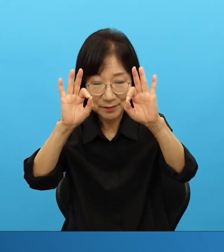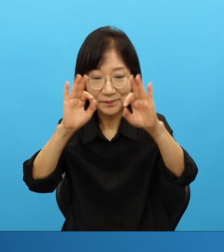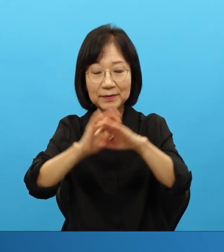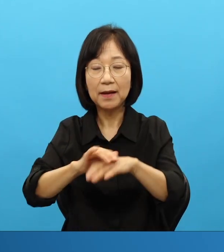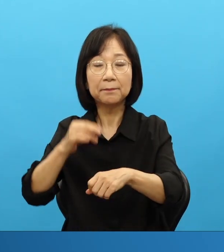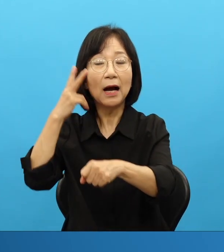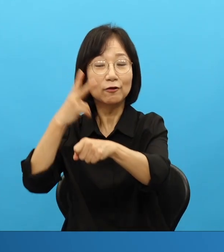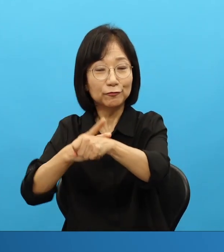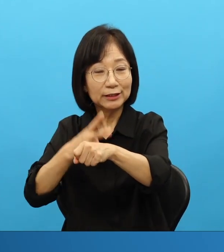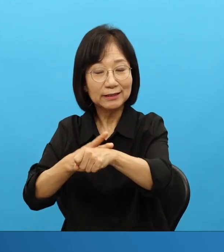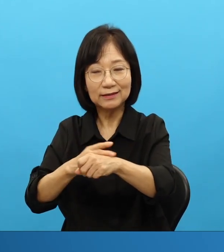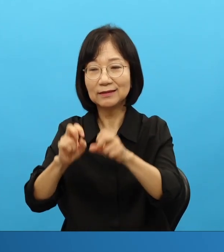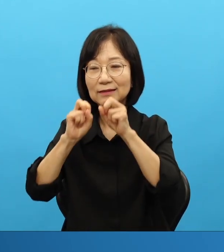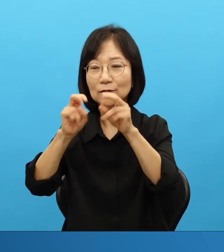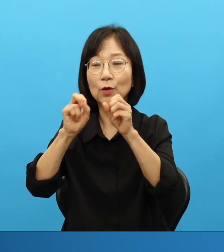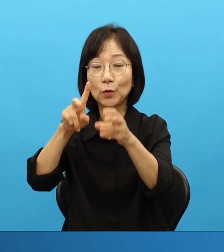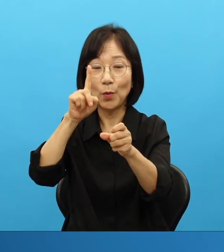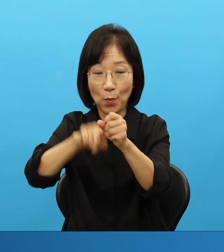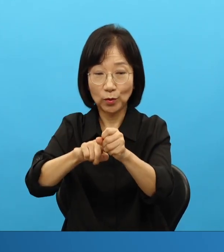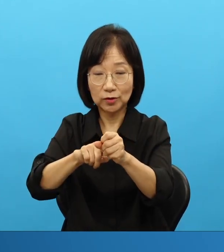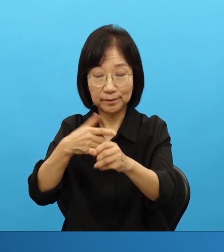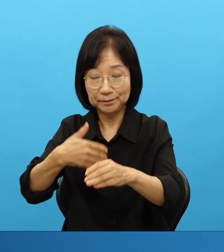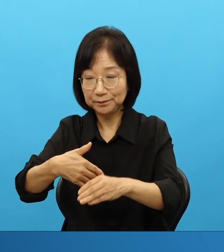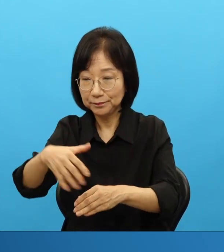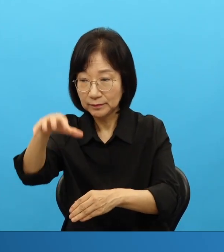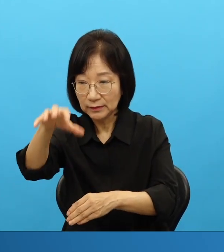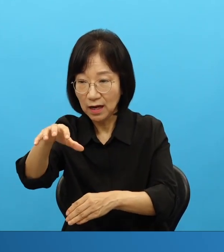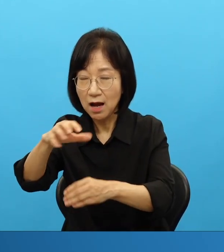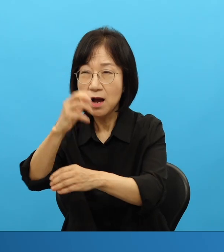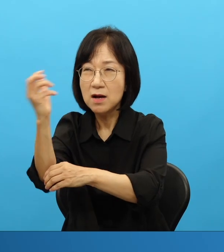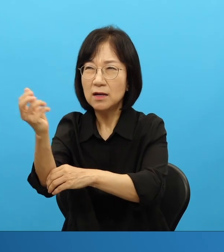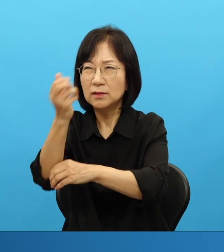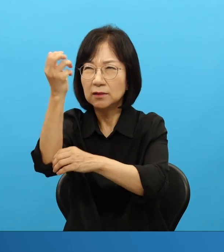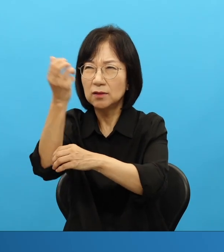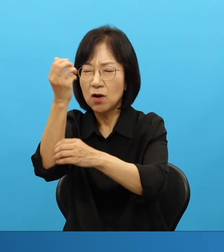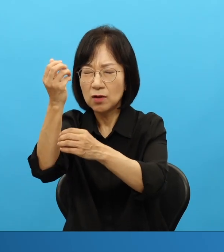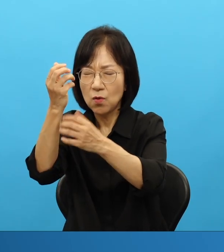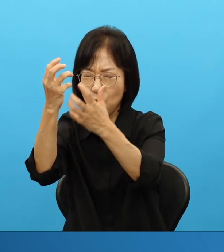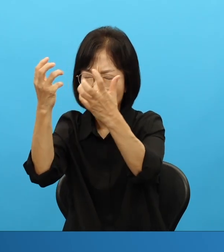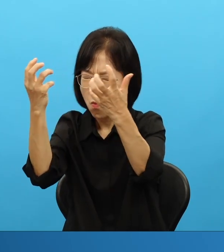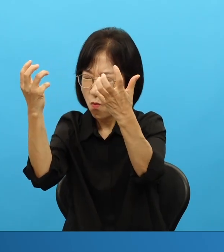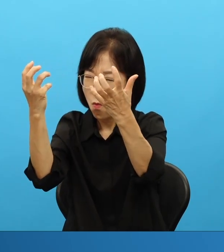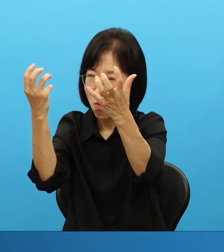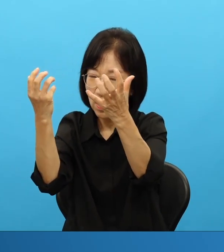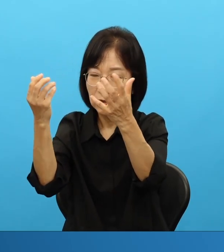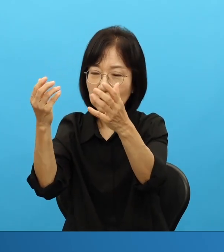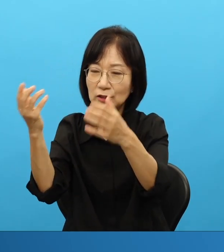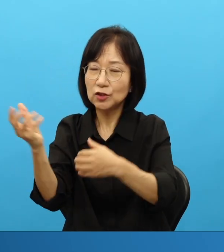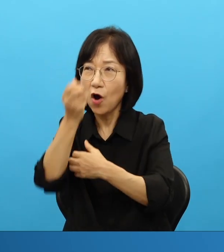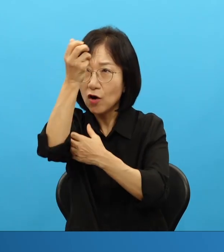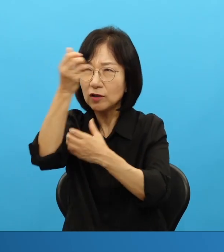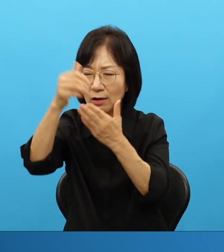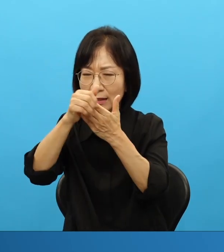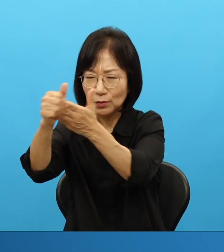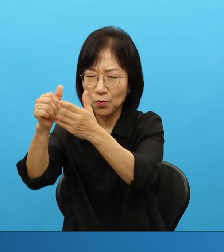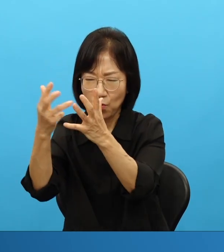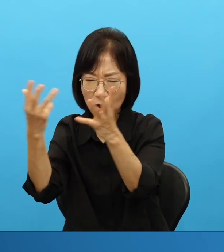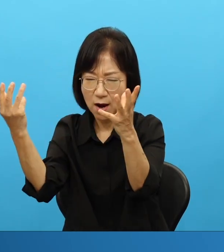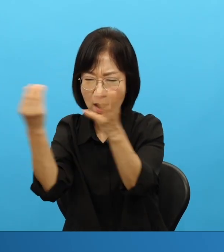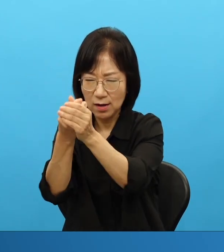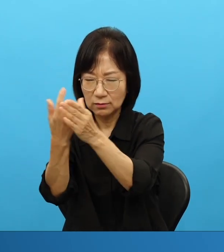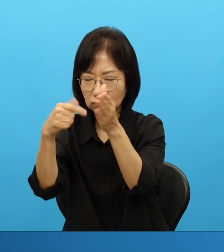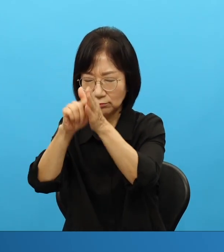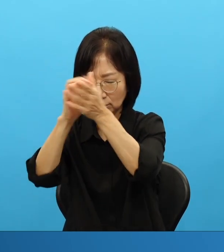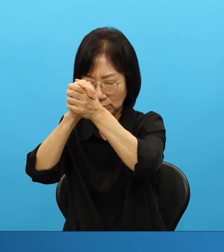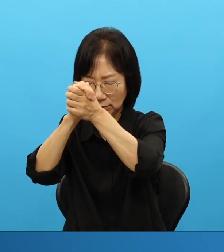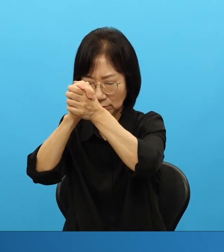선교지에 나가서 성령 인도를 완전히 받는 기도를 합니다. Paul goes to the missions field, and what he does is he prays to receive the perfect guidance